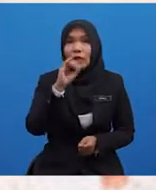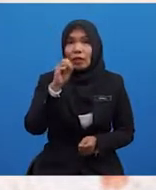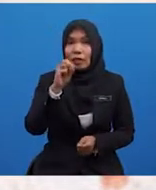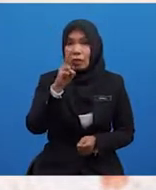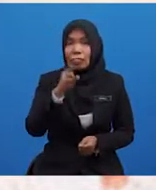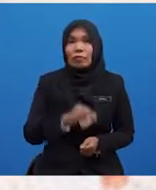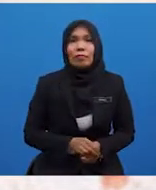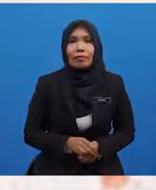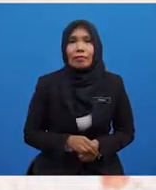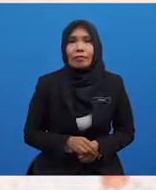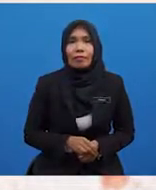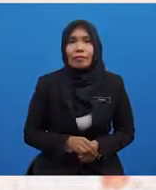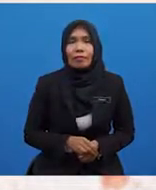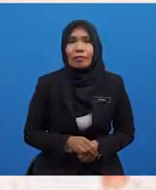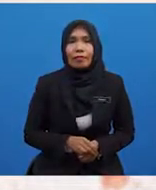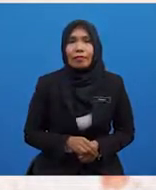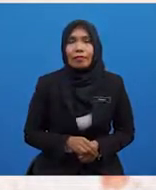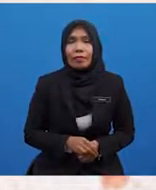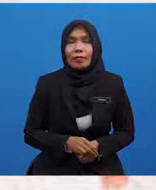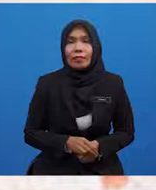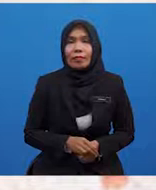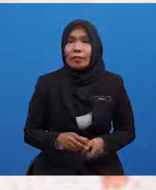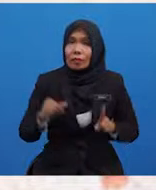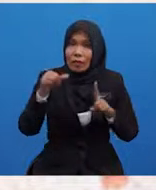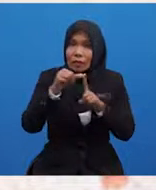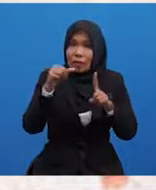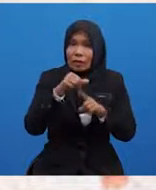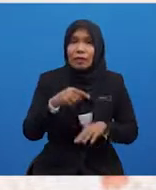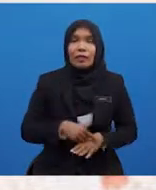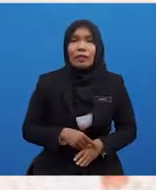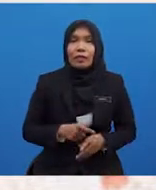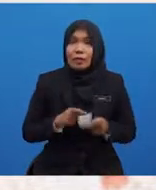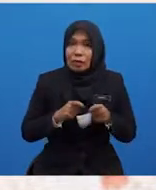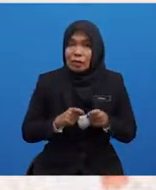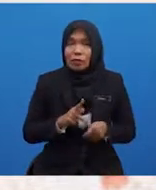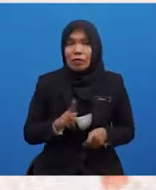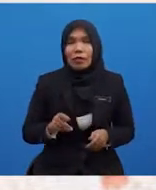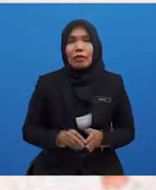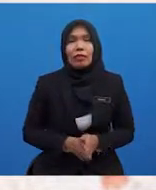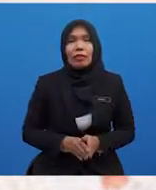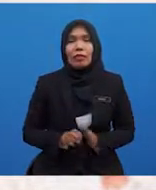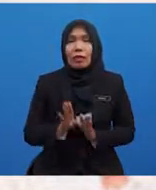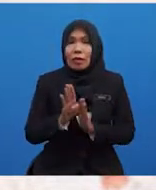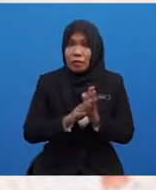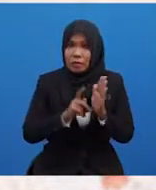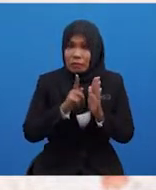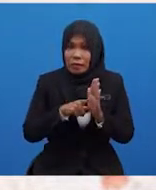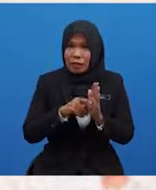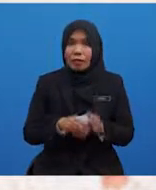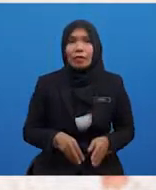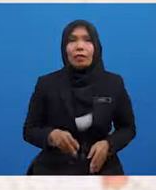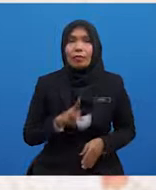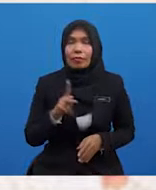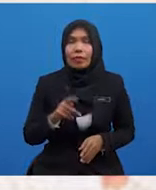Arah-arah anak panah ini ditentukan berdasarkan kepada keperluan maklumat yang